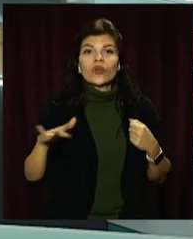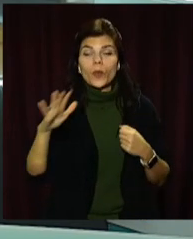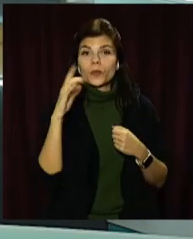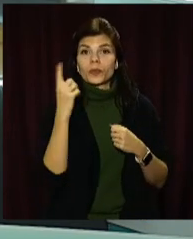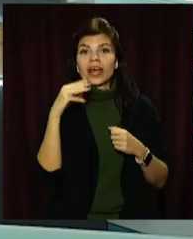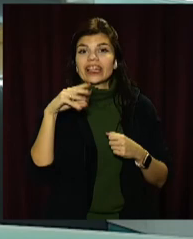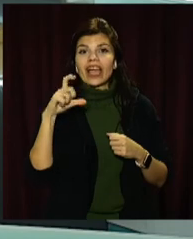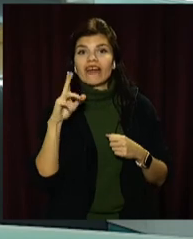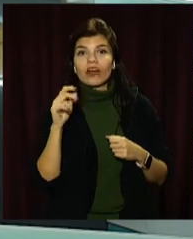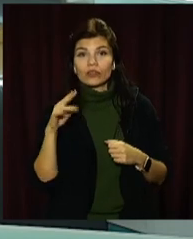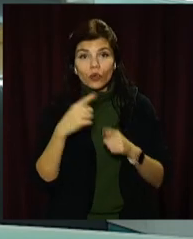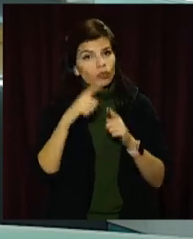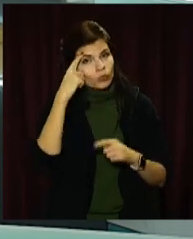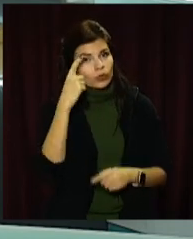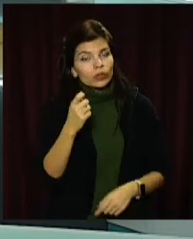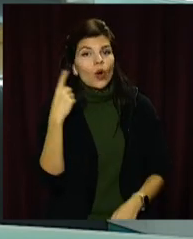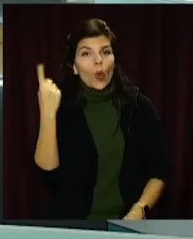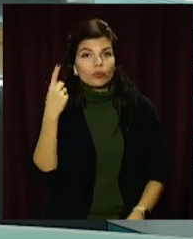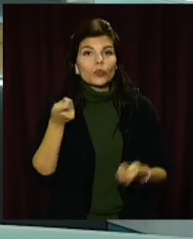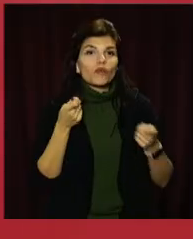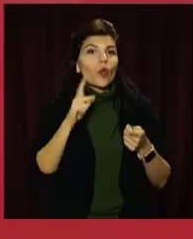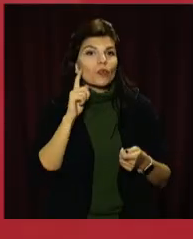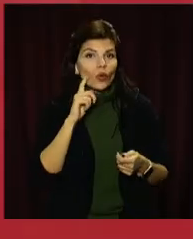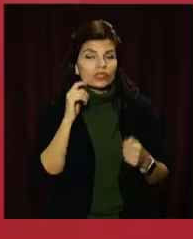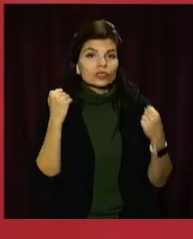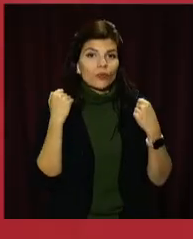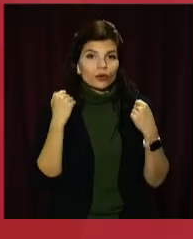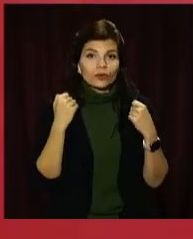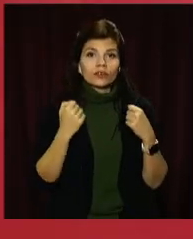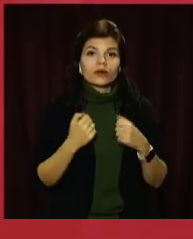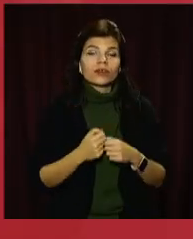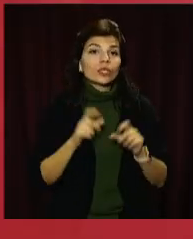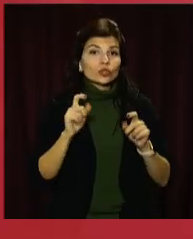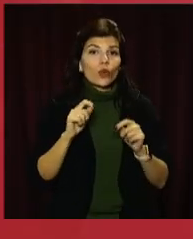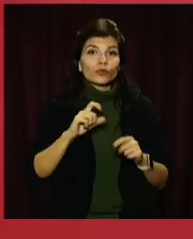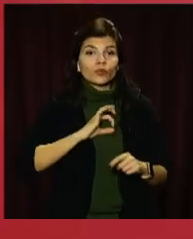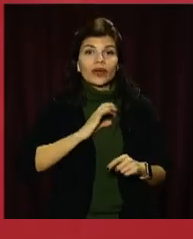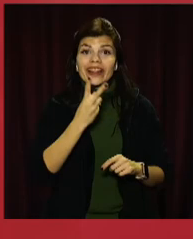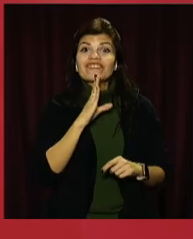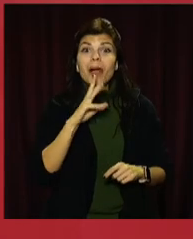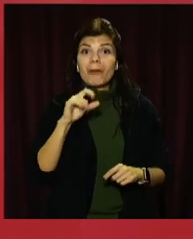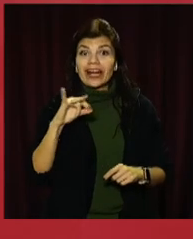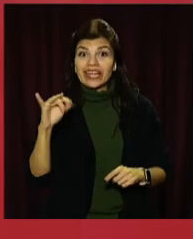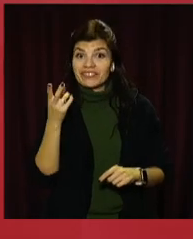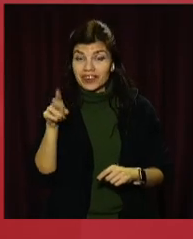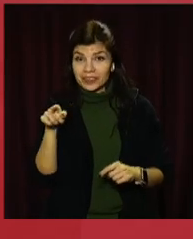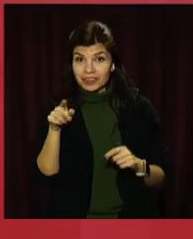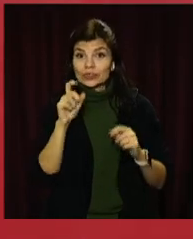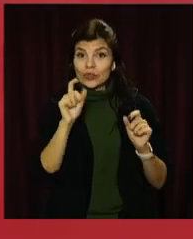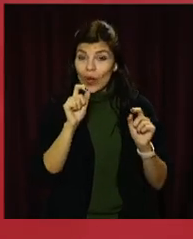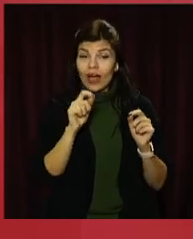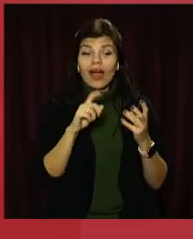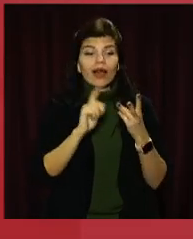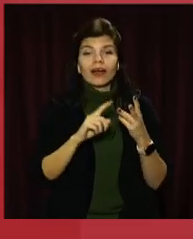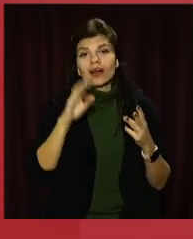першості з тхеквондо. Про це повідомили в обласному управлінні молоді і спорту. Золото взяли дві Марії – Леонова та Думіна. Бронзу